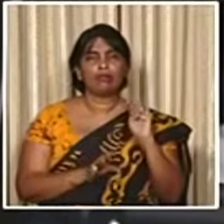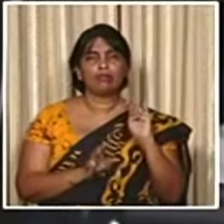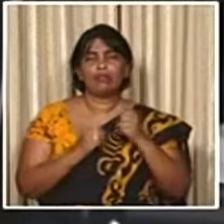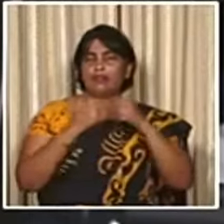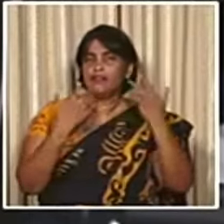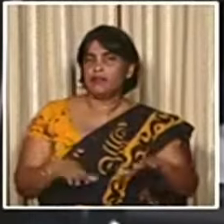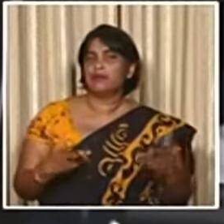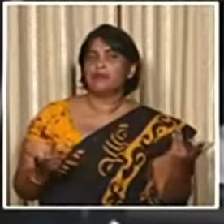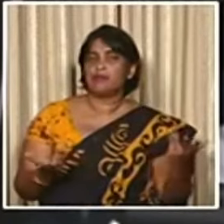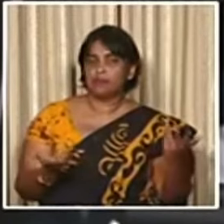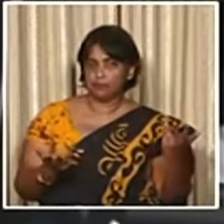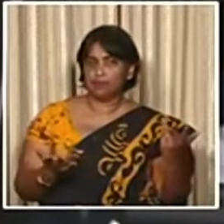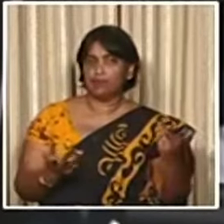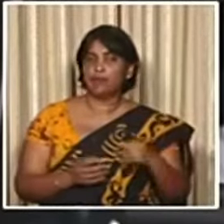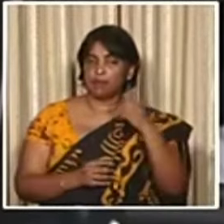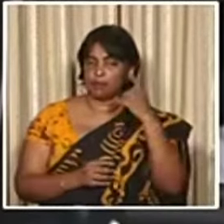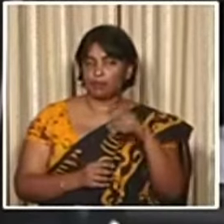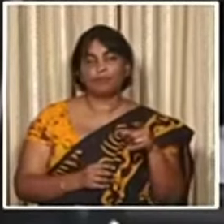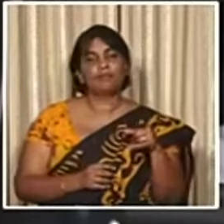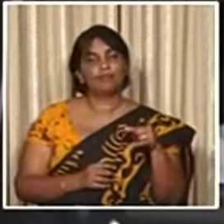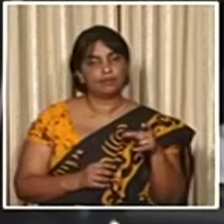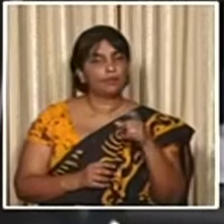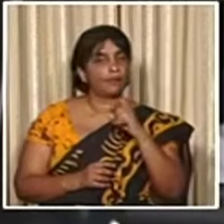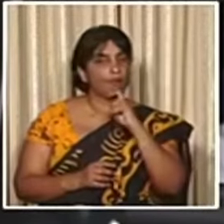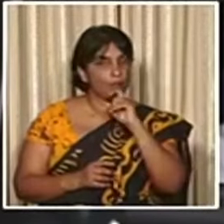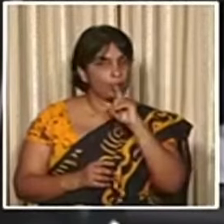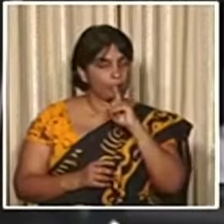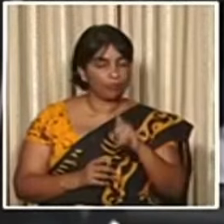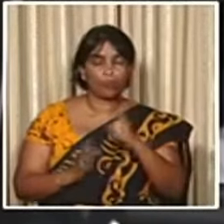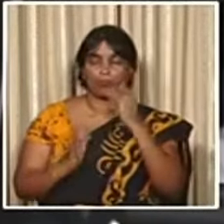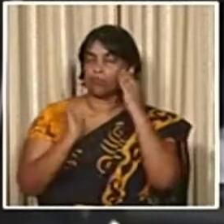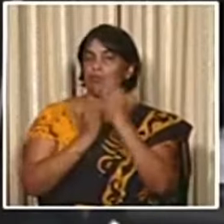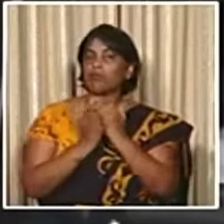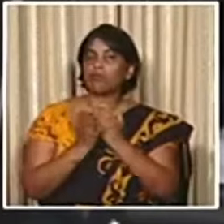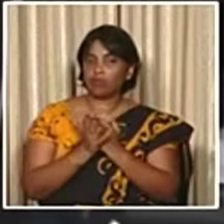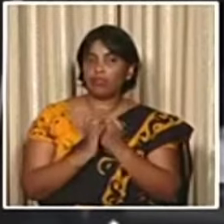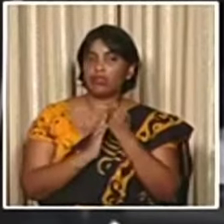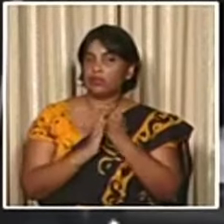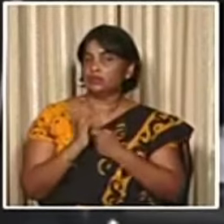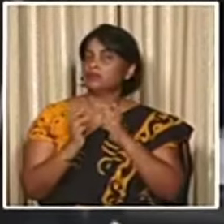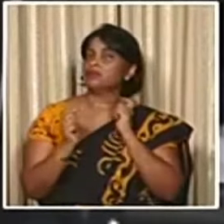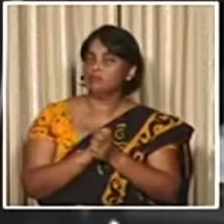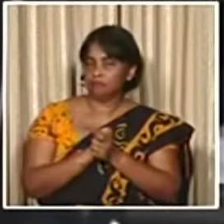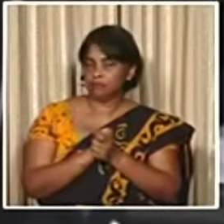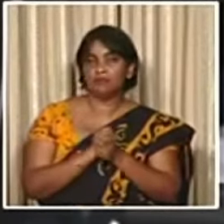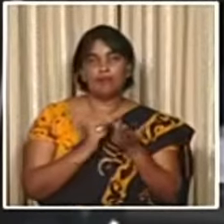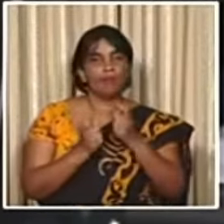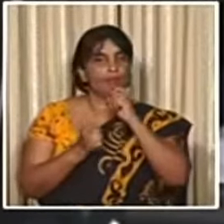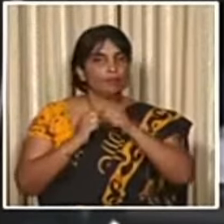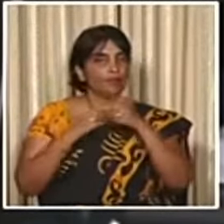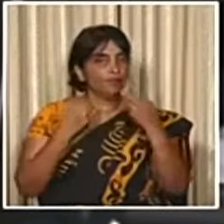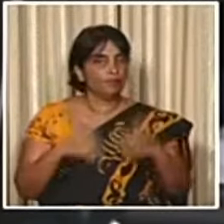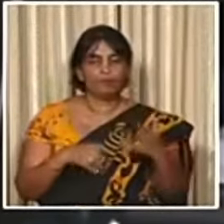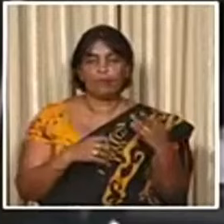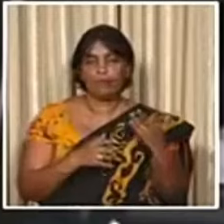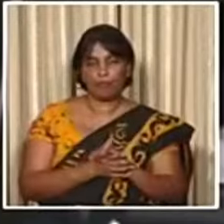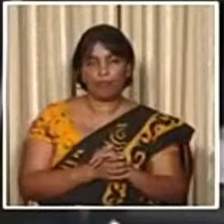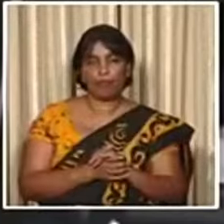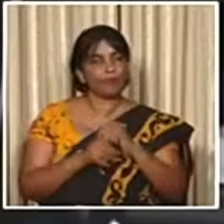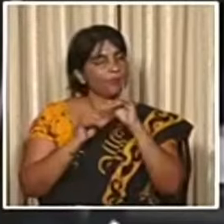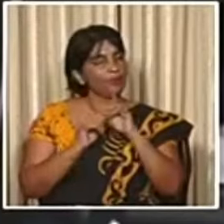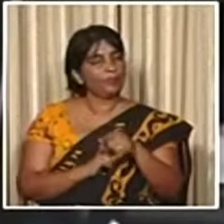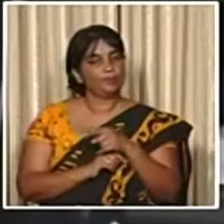ඉවර කරගන්න බෑ. ඉතින් ඒ අධිකරණ දීපු ඒ අර්ථ නිරූපණය අපි නීතියෙන් වෙනස් කරන්න ඕන. නැත්තම් මේ නඩු ඉවර කරන්න බෑ අපිට.